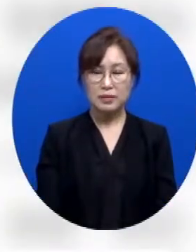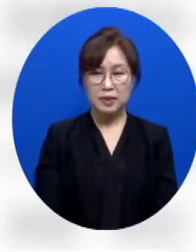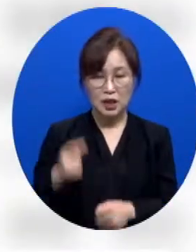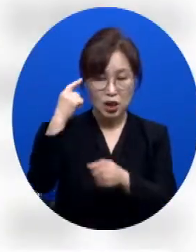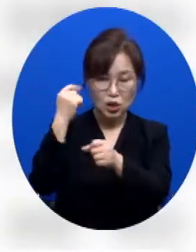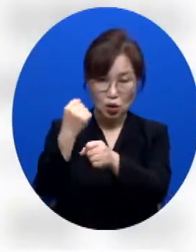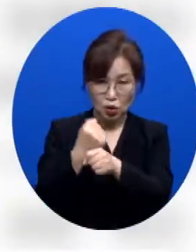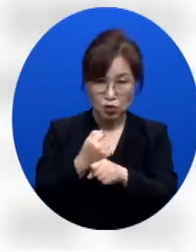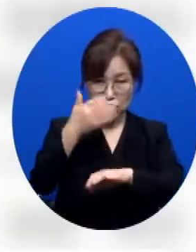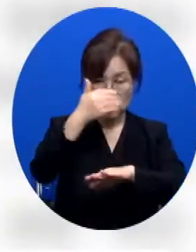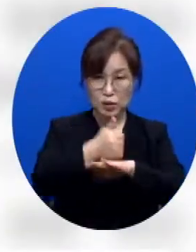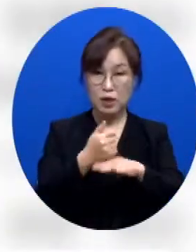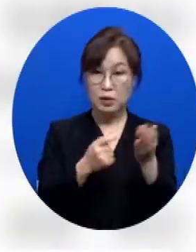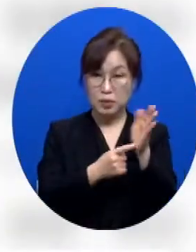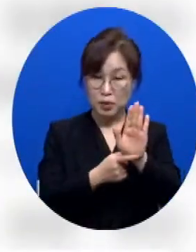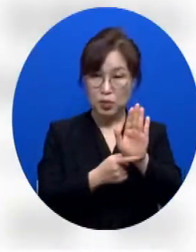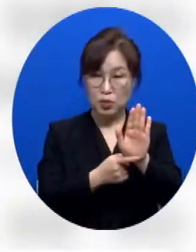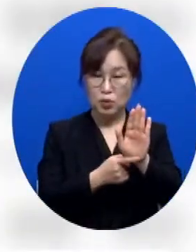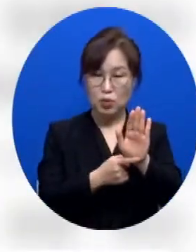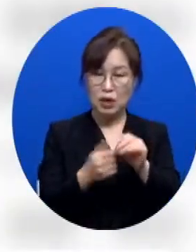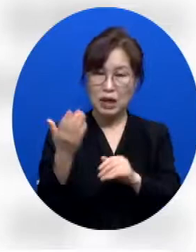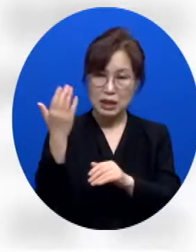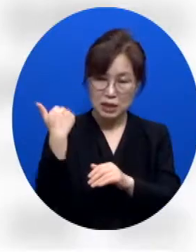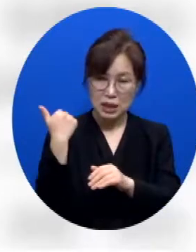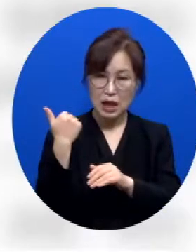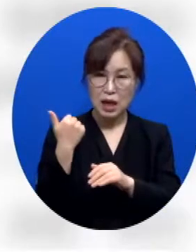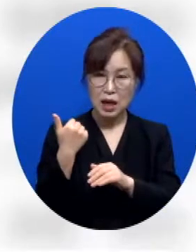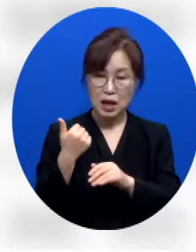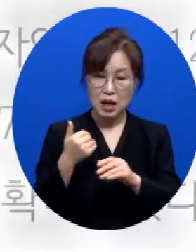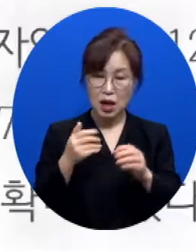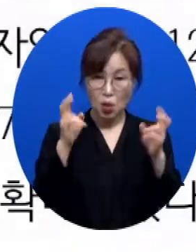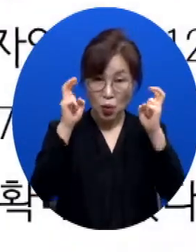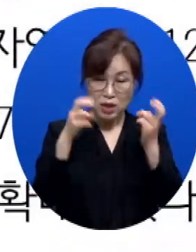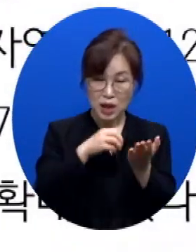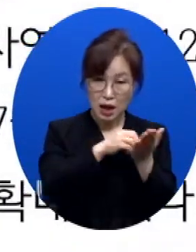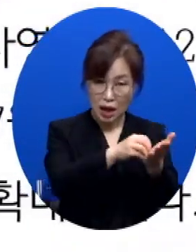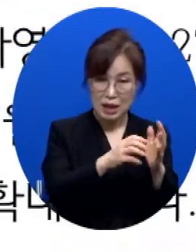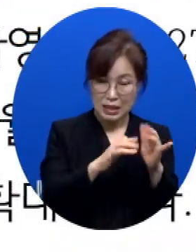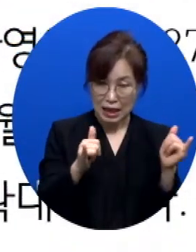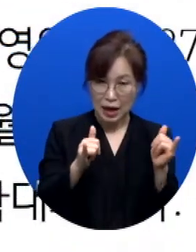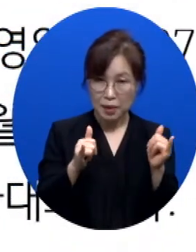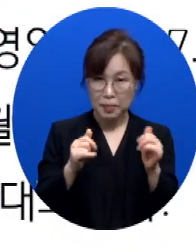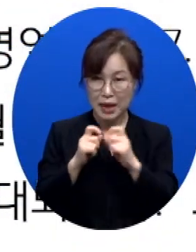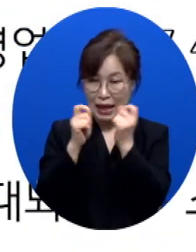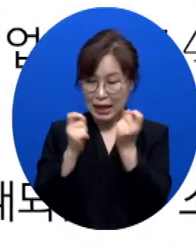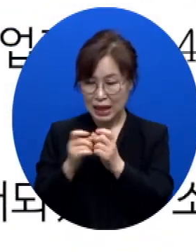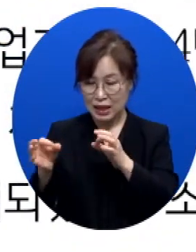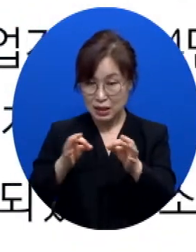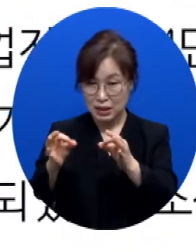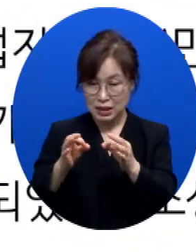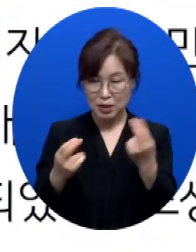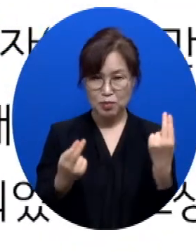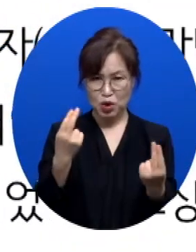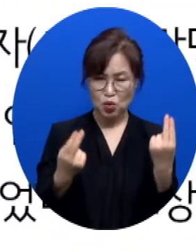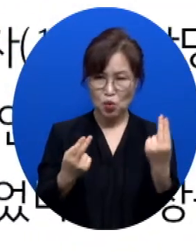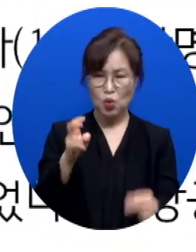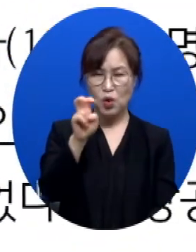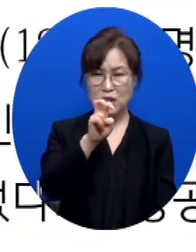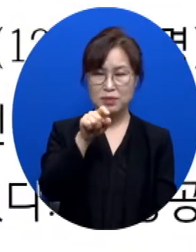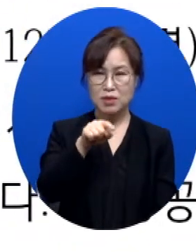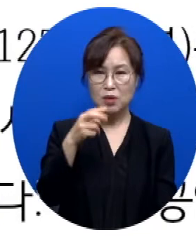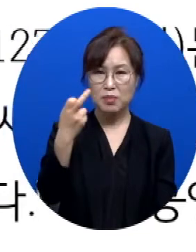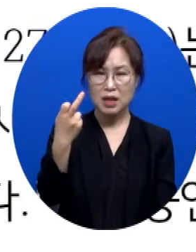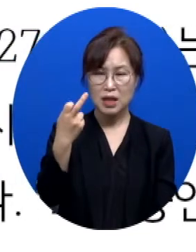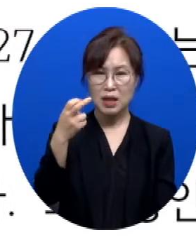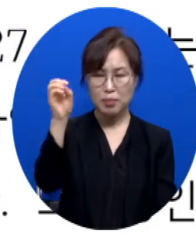중소벤처기업연구원이 발표한 자료에 따르면 지난달 국내 전체 취업자 대비 자영업자 비중은 20.12%로 역대